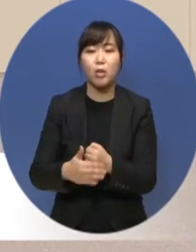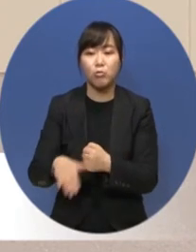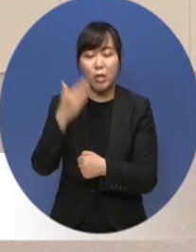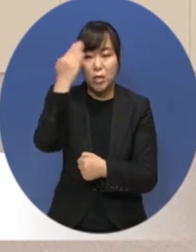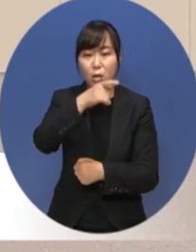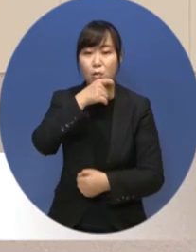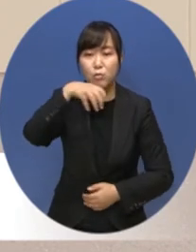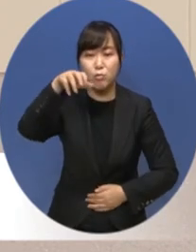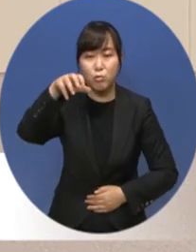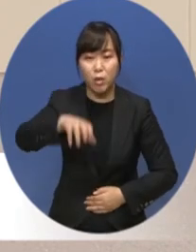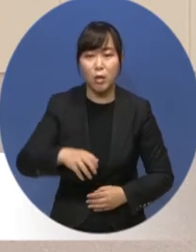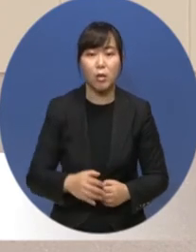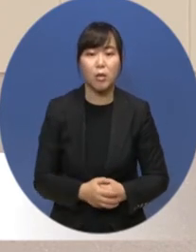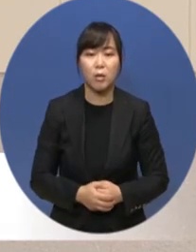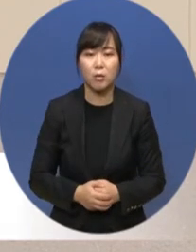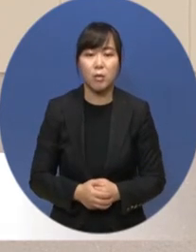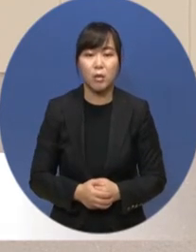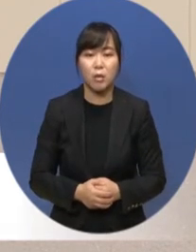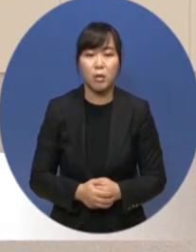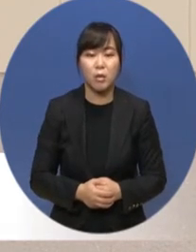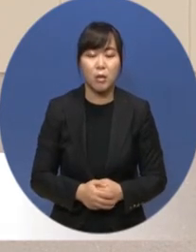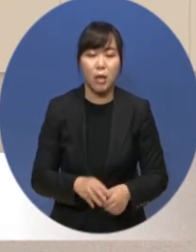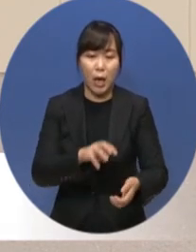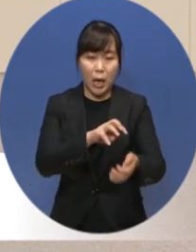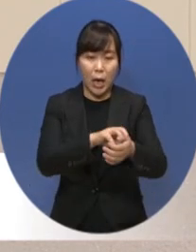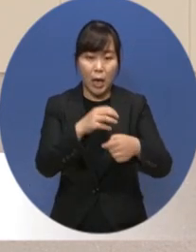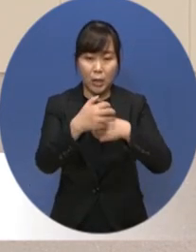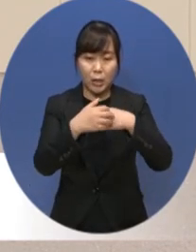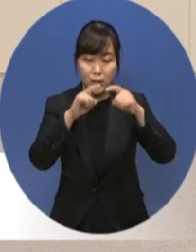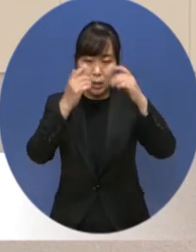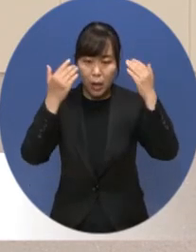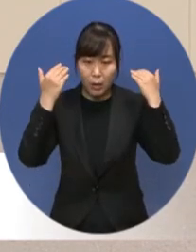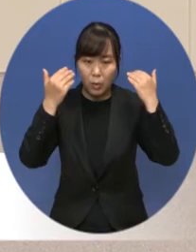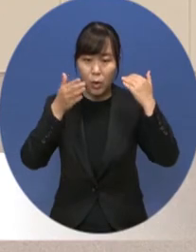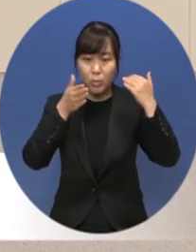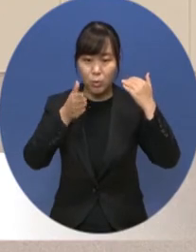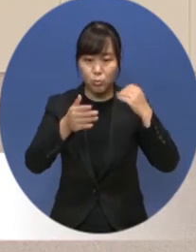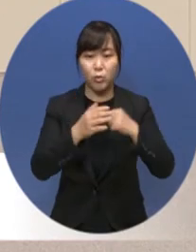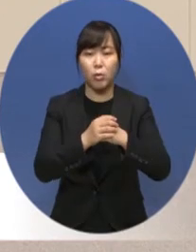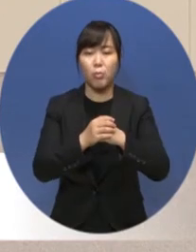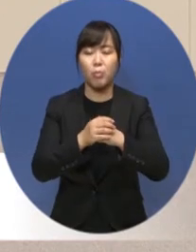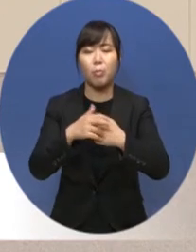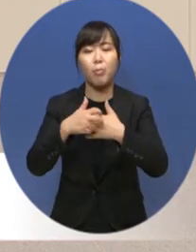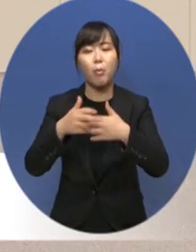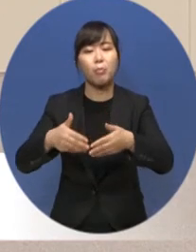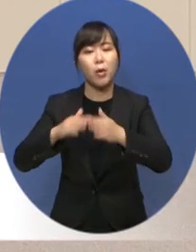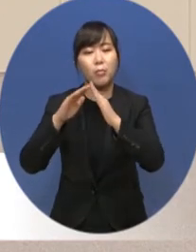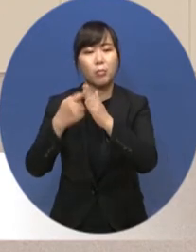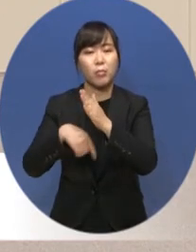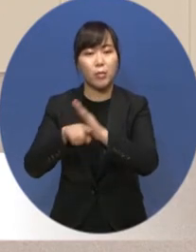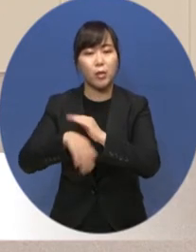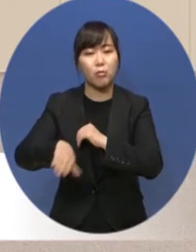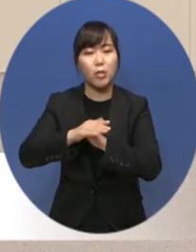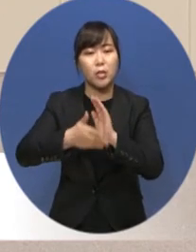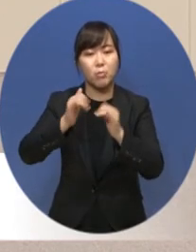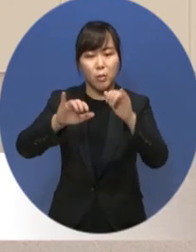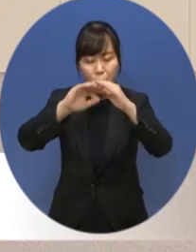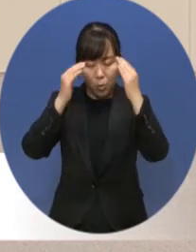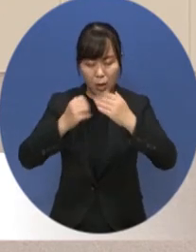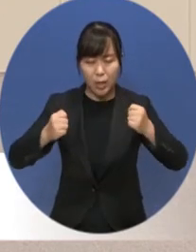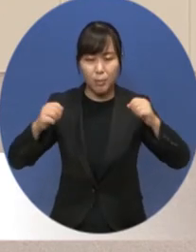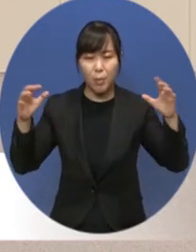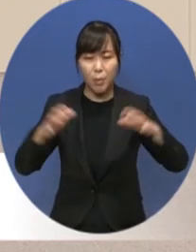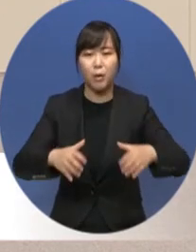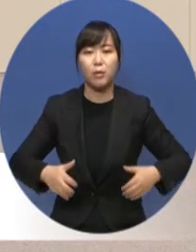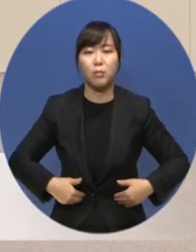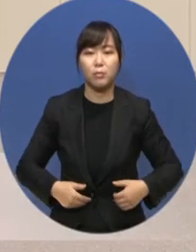여수에 한의대 한방병원 그리고 전문병원이 유치될 수 있도록 우리 시민 모두가 힘을